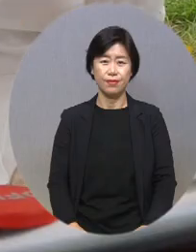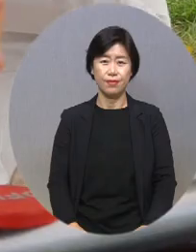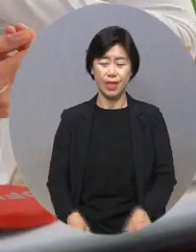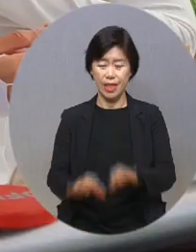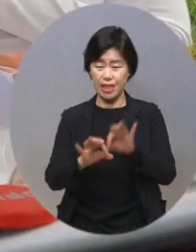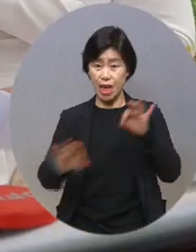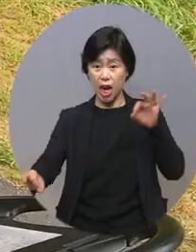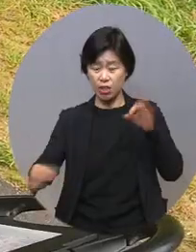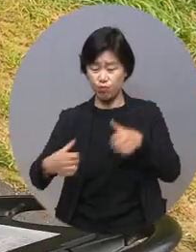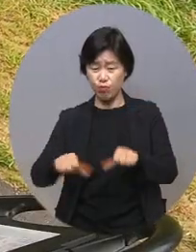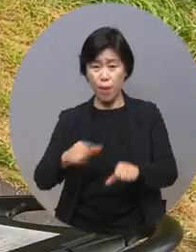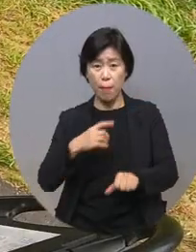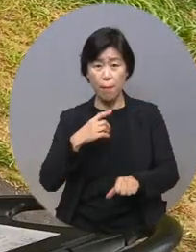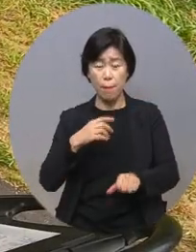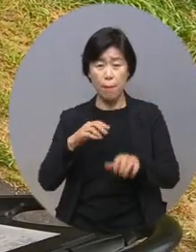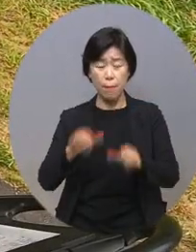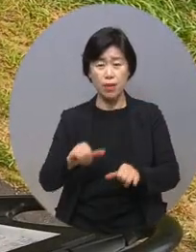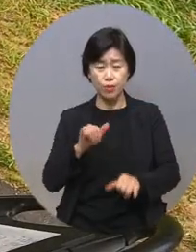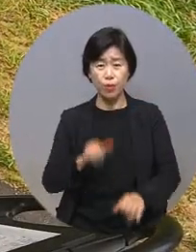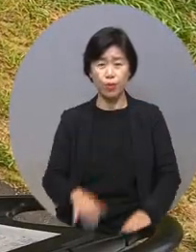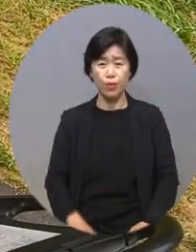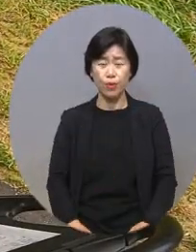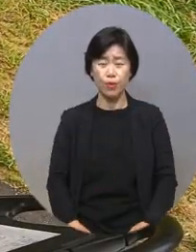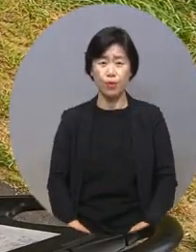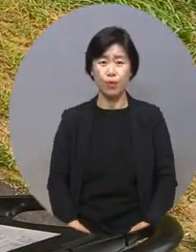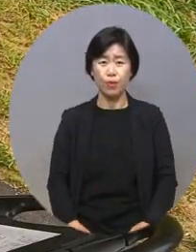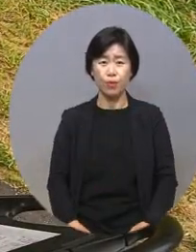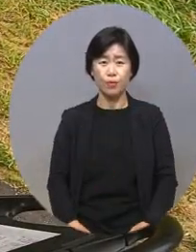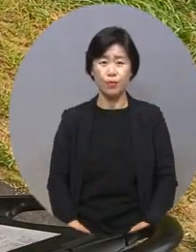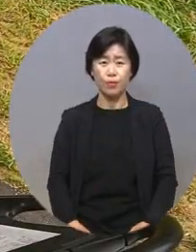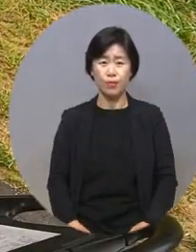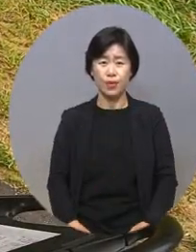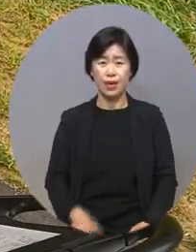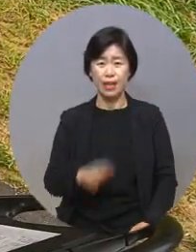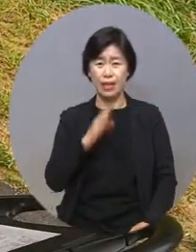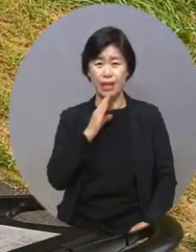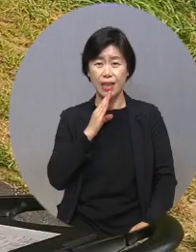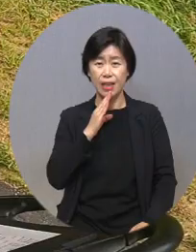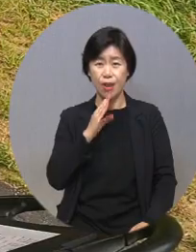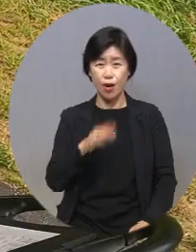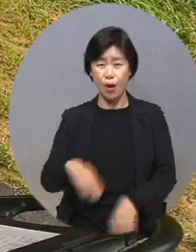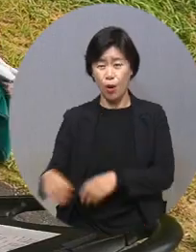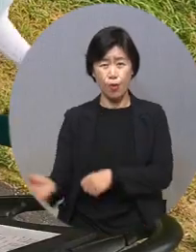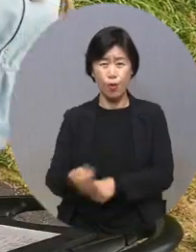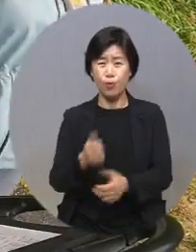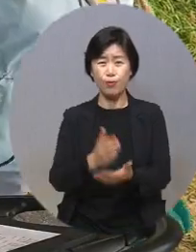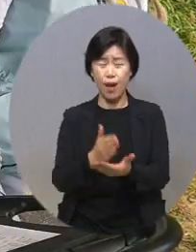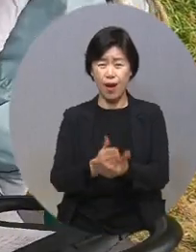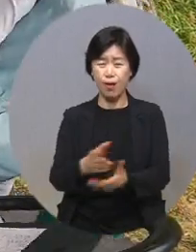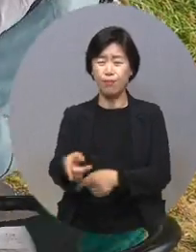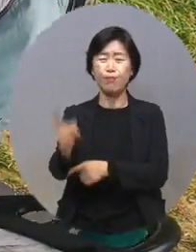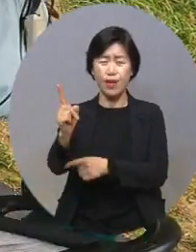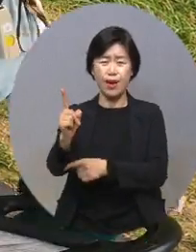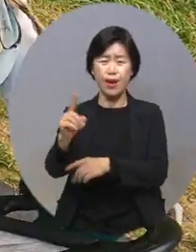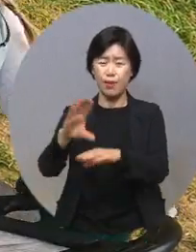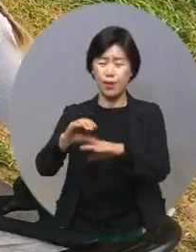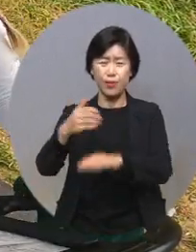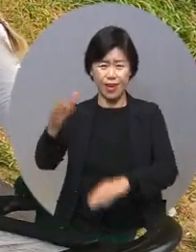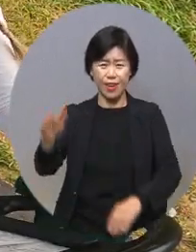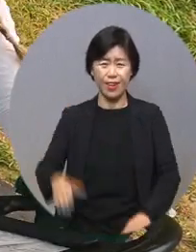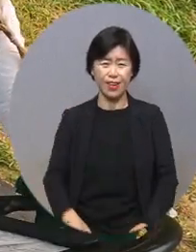부시려고 어떻게 바꿔? 아니 야 너 이참에 그냥 낚시 TV로 바꿔. 나랑 같이 낚시 TV 하자. 그래 낚시로